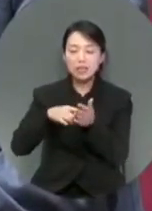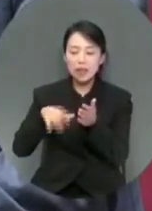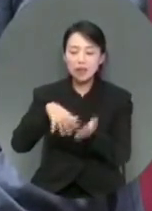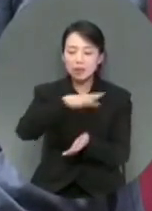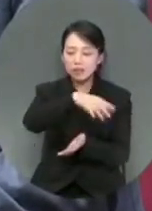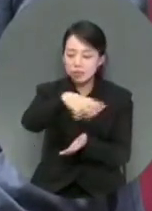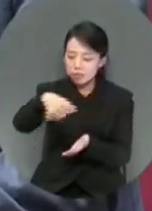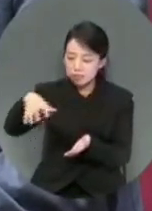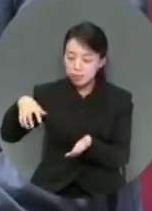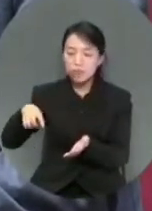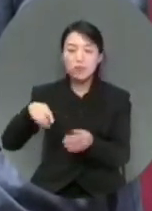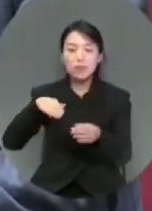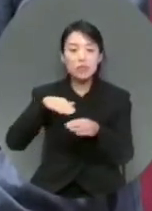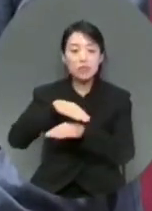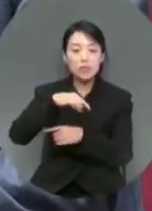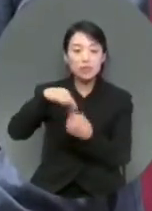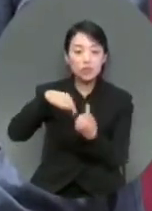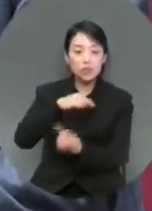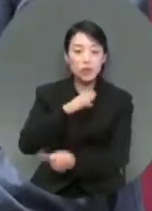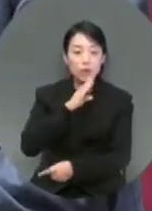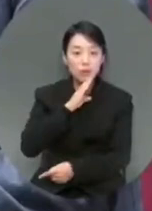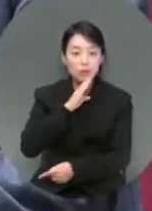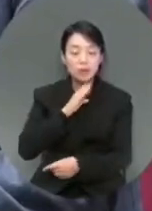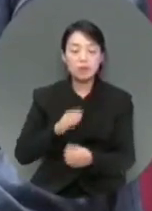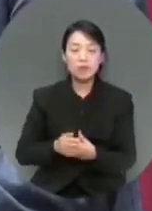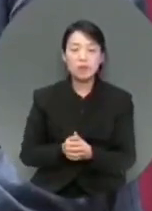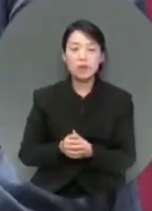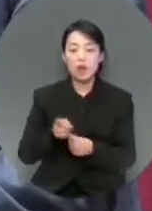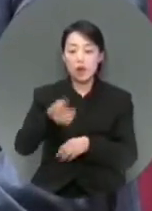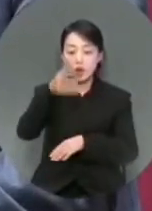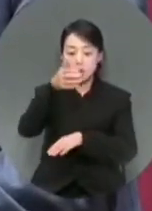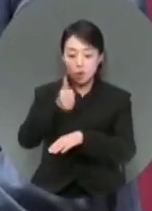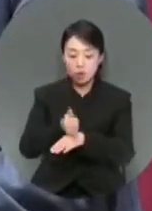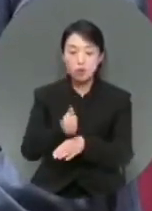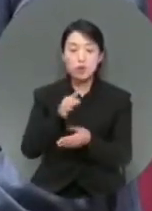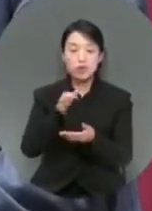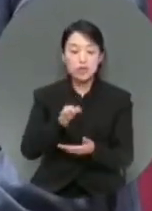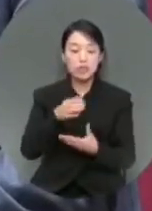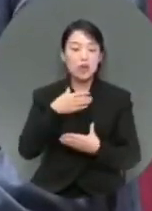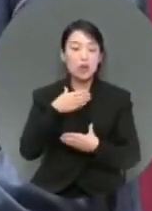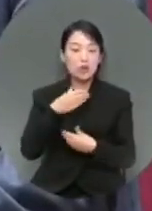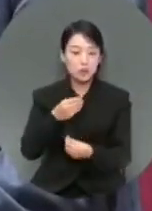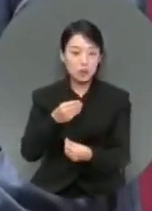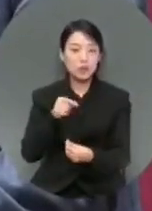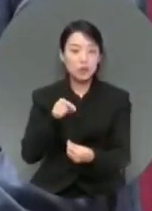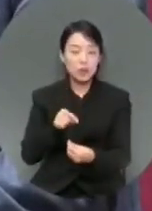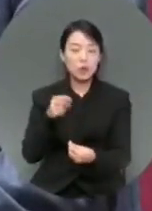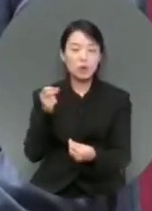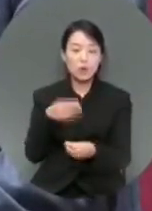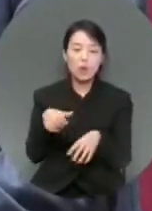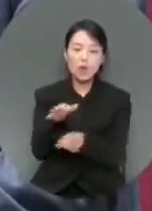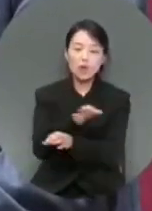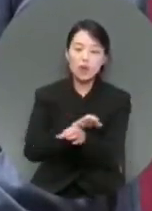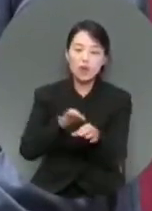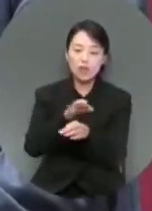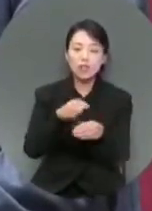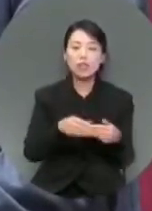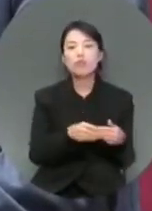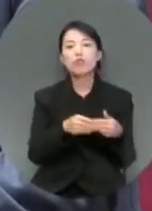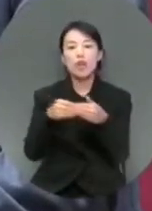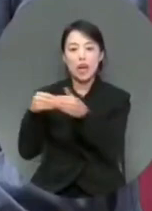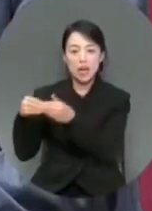거 아니겠습니까? 그죠? 그래서 결국은 재정의 건전성과 또 경기를 부양하는